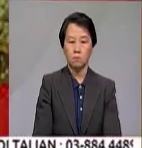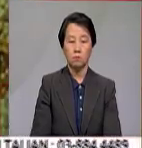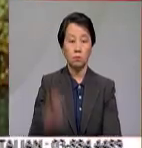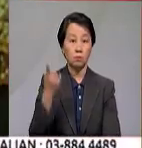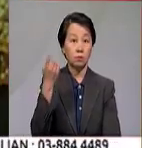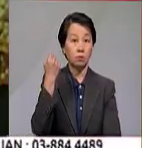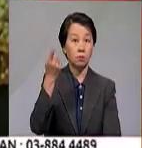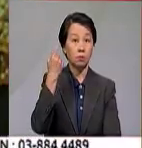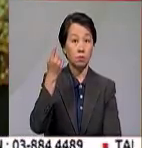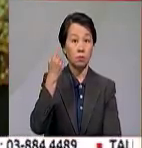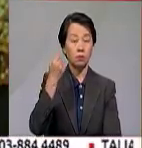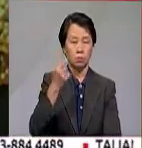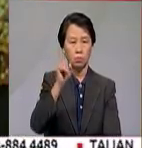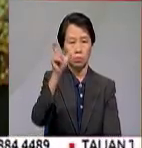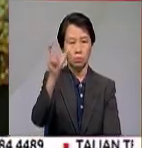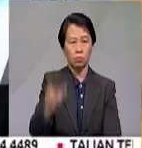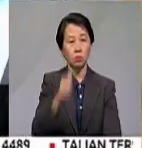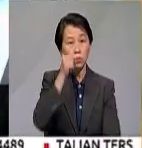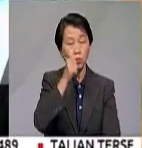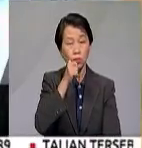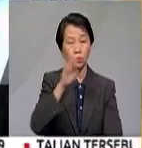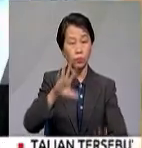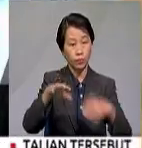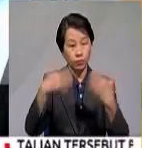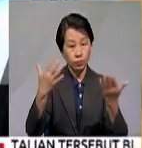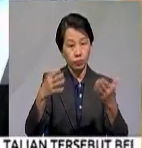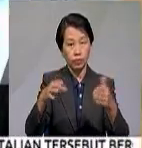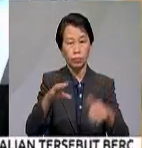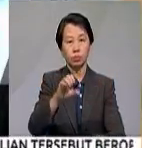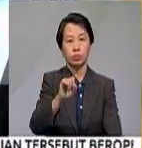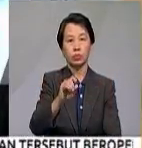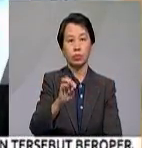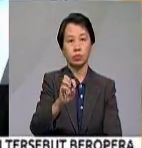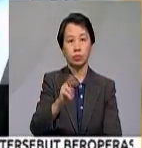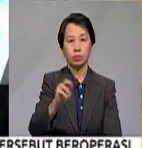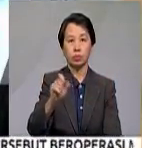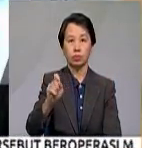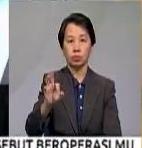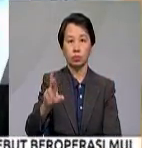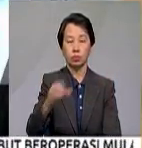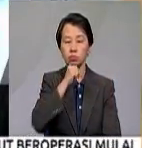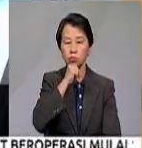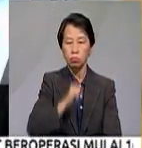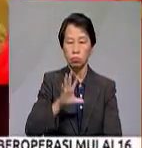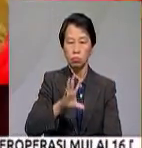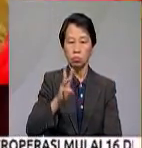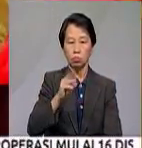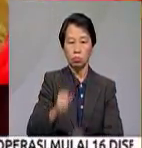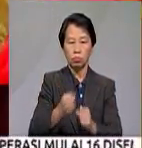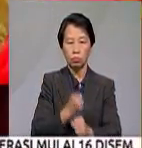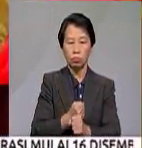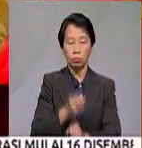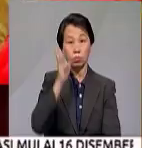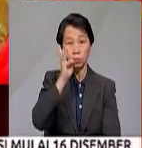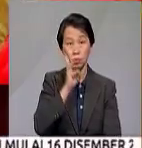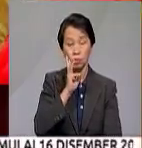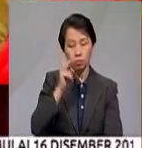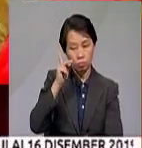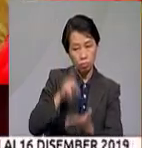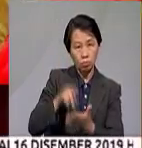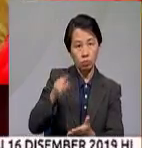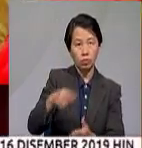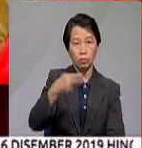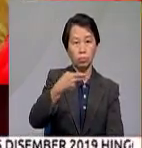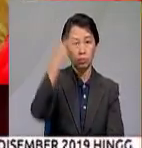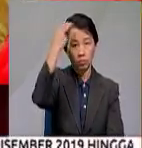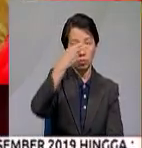Baru-baru ini tular mengenai seorang wanita yang menamatkan zaman dara ketika berusia 56 tahun. Wanita yang dikenali sebagai